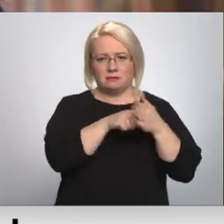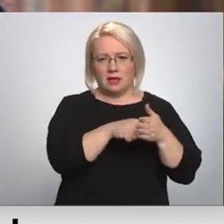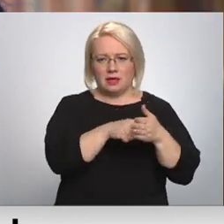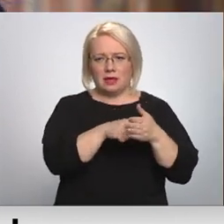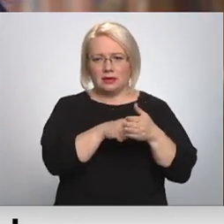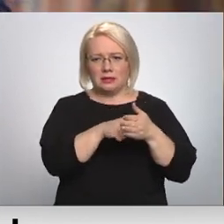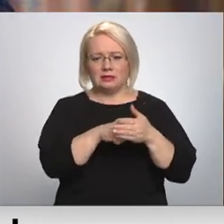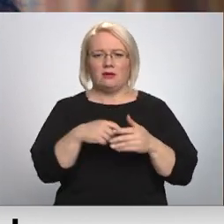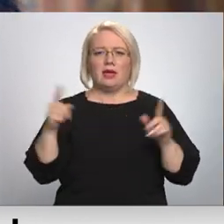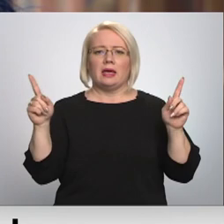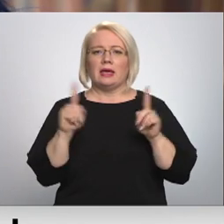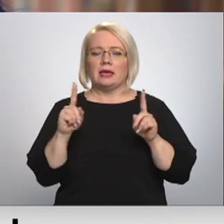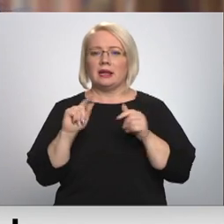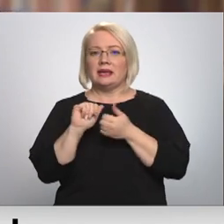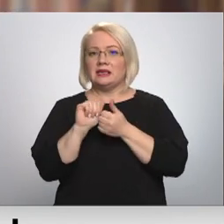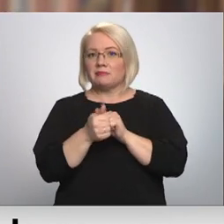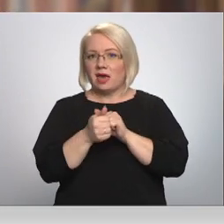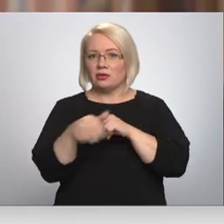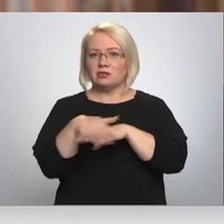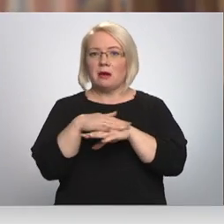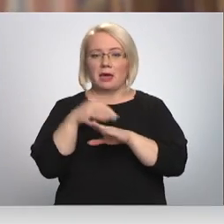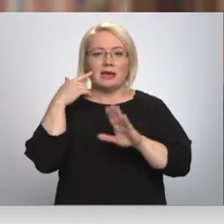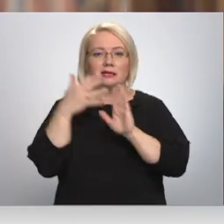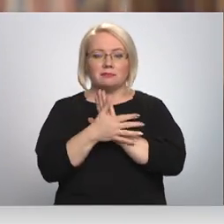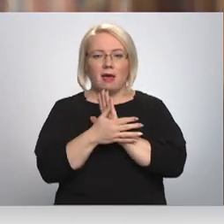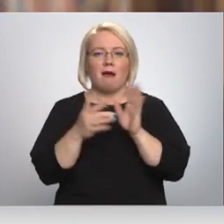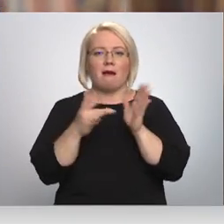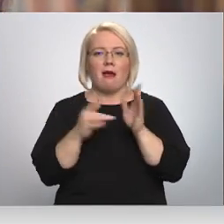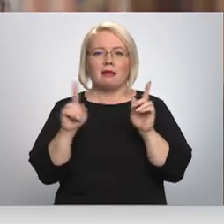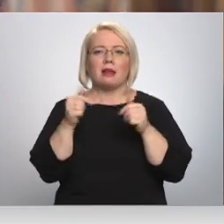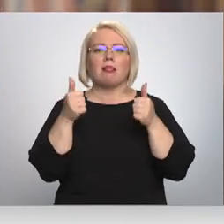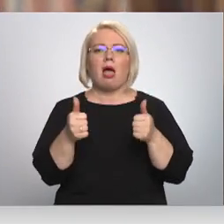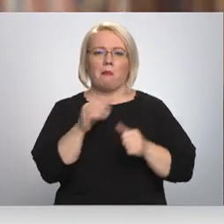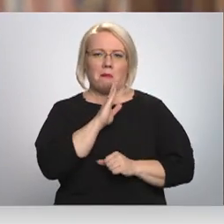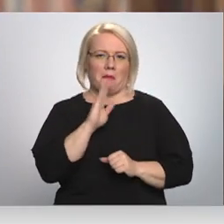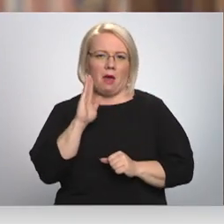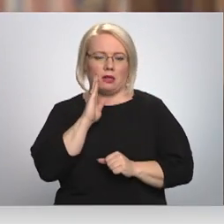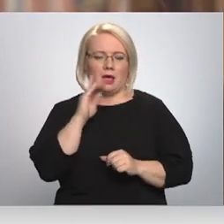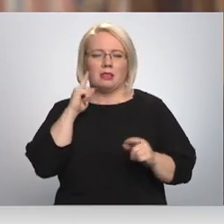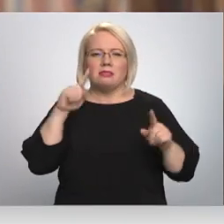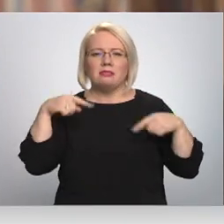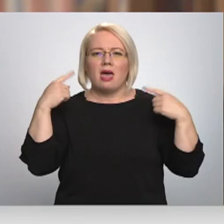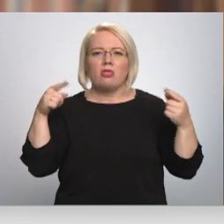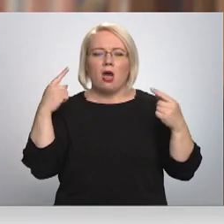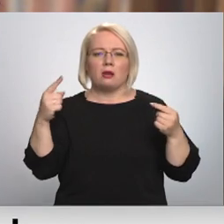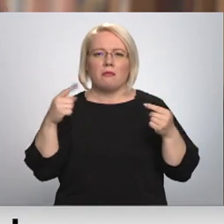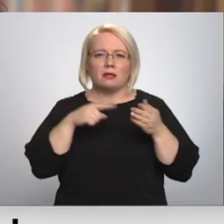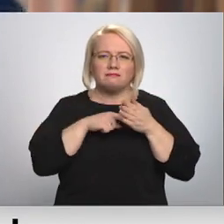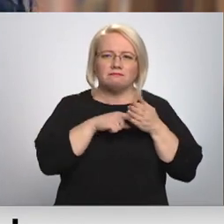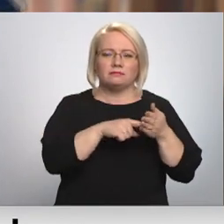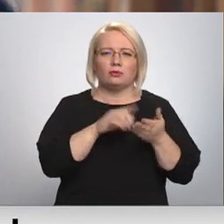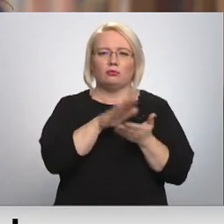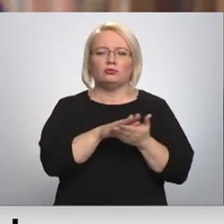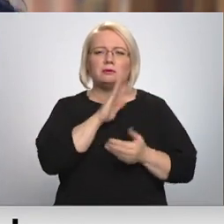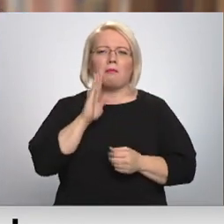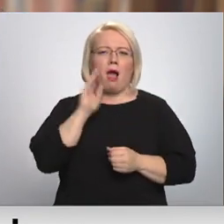Ir izmainījusies sabiedrības izpratne par to, kāda ir jābūt labai mātei. Ir nenormāls spiediens tiek tagad likts uz mātēm. Ir, es nezinu,